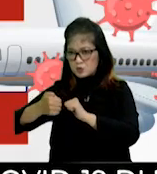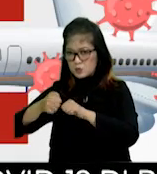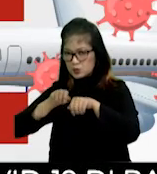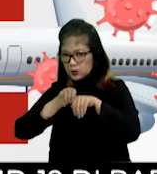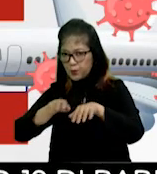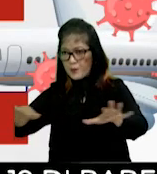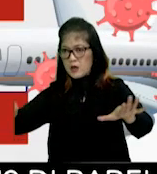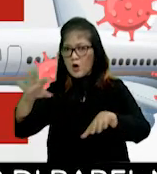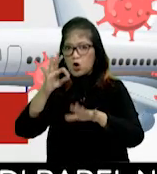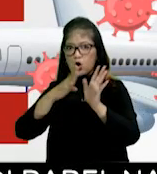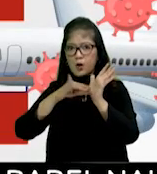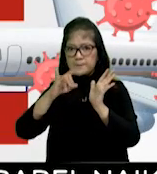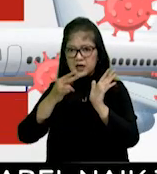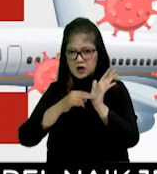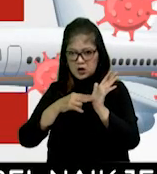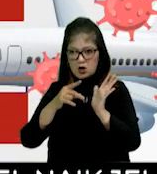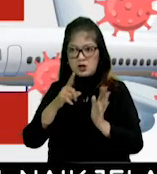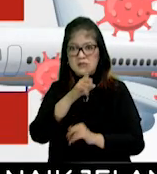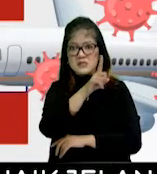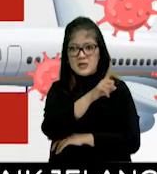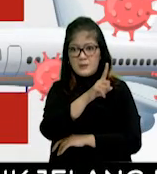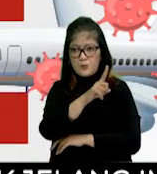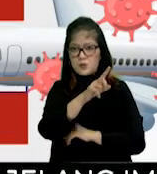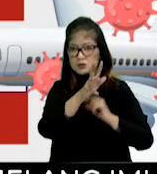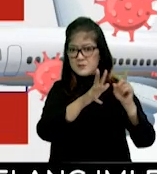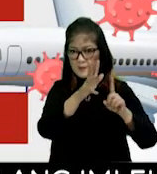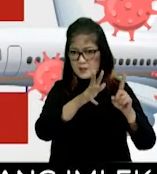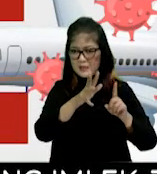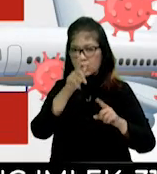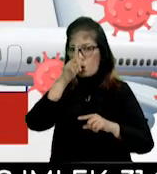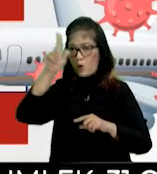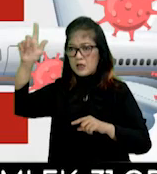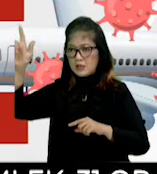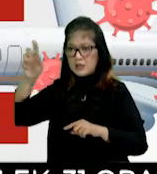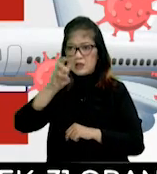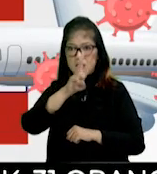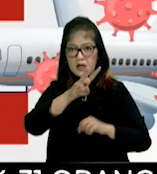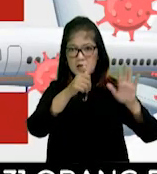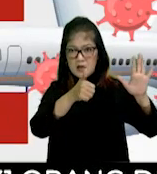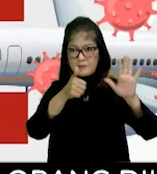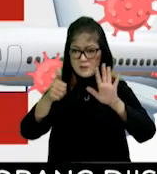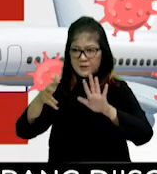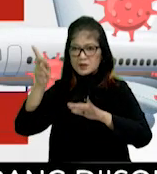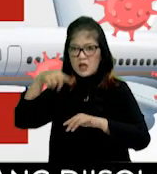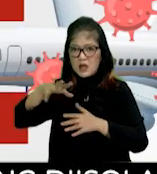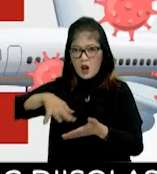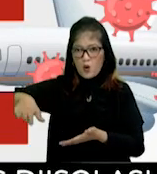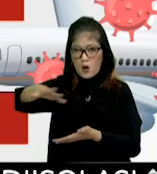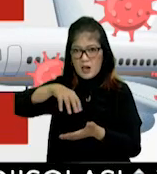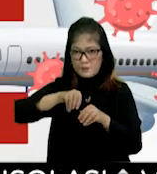ini terdiri dari 1.019 pelaku perjalanan luar negeri atau PPLN, 369 kasus berasal dari transmisi lokal,